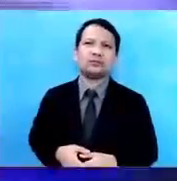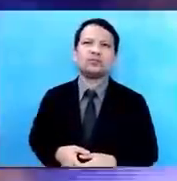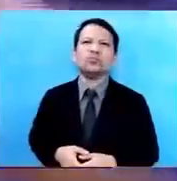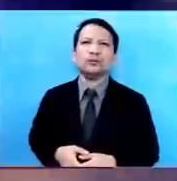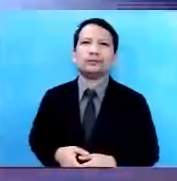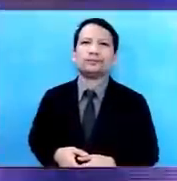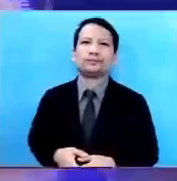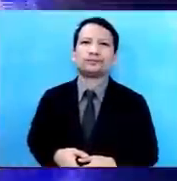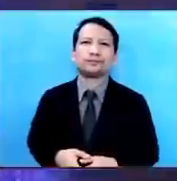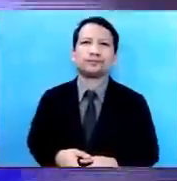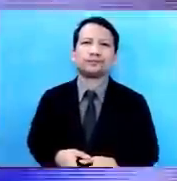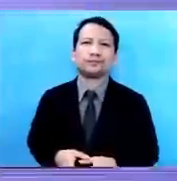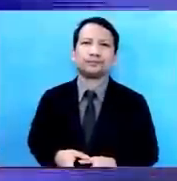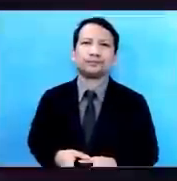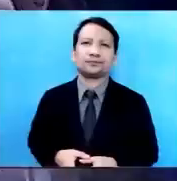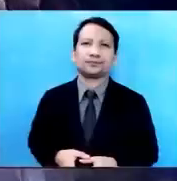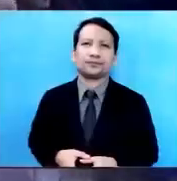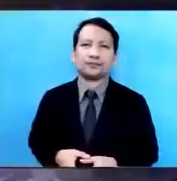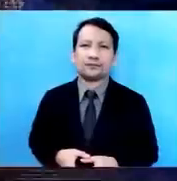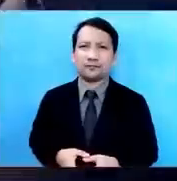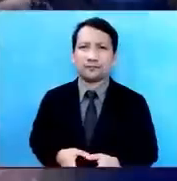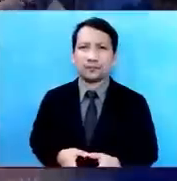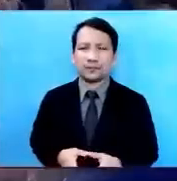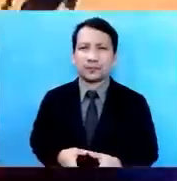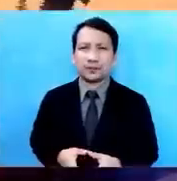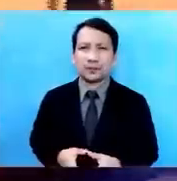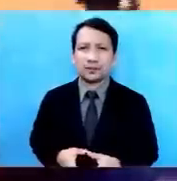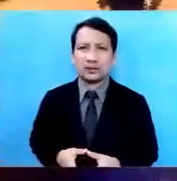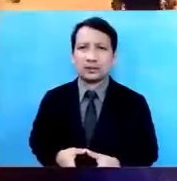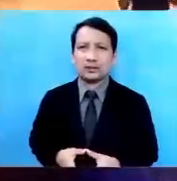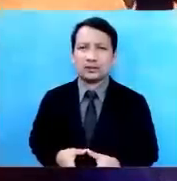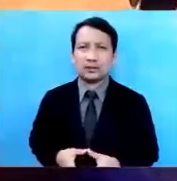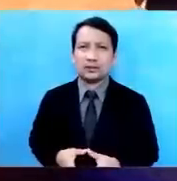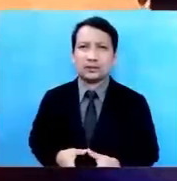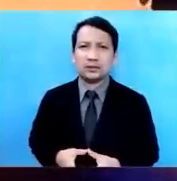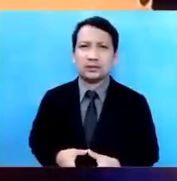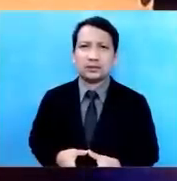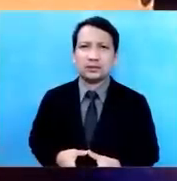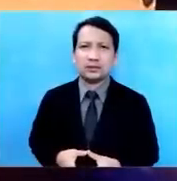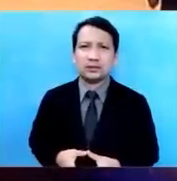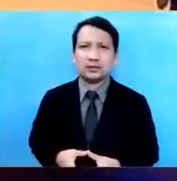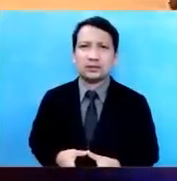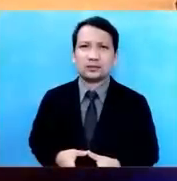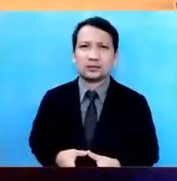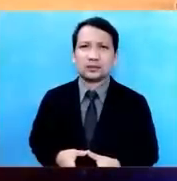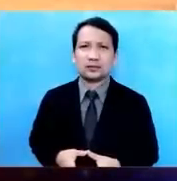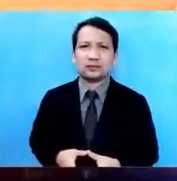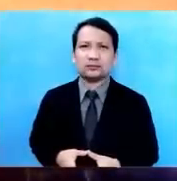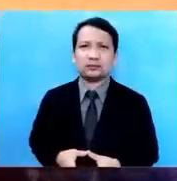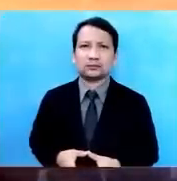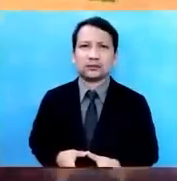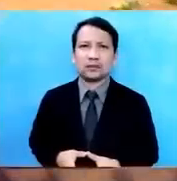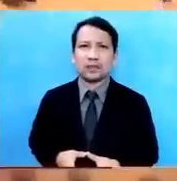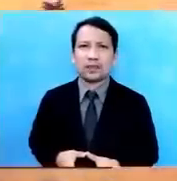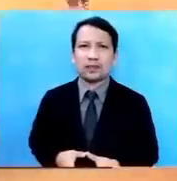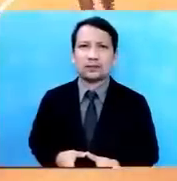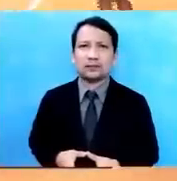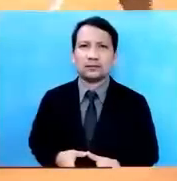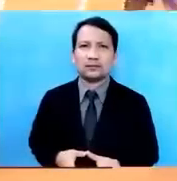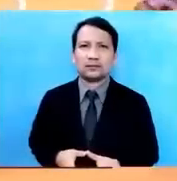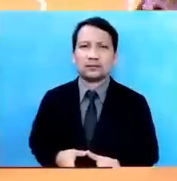Padrigao knocks down the three. It's a Yama three-point shot. Ball taken away, but taken back by Kwame.